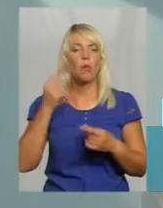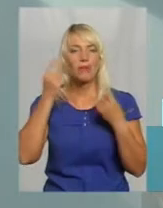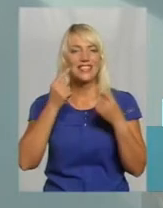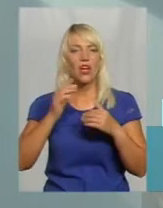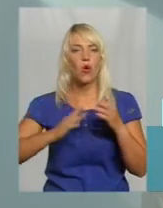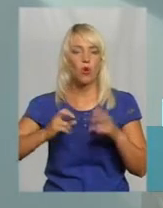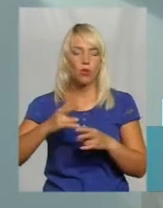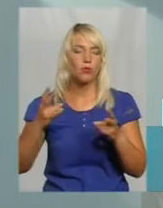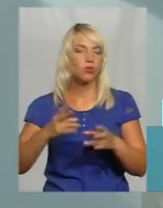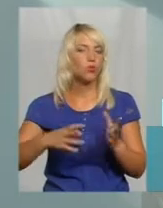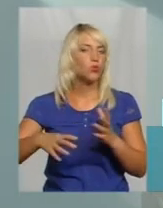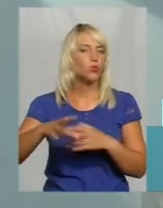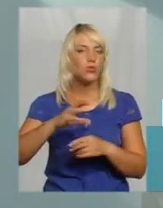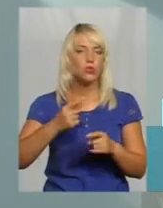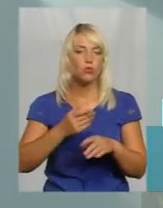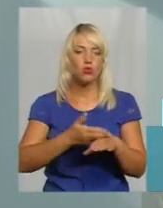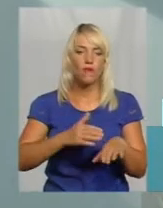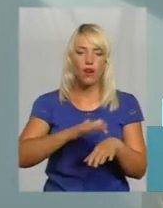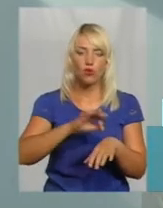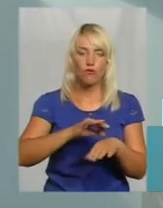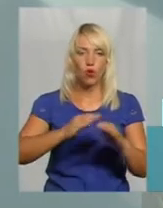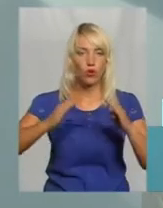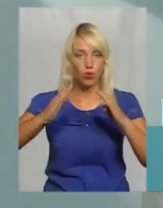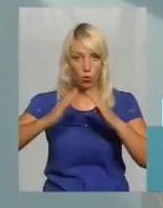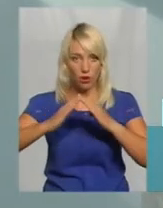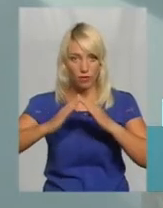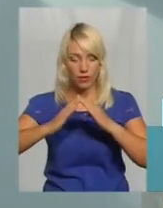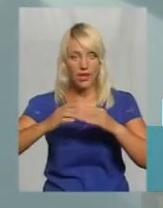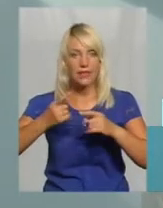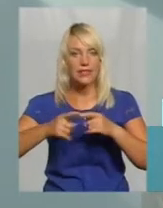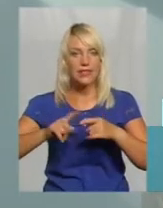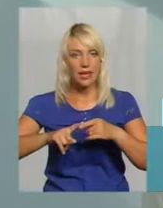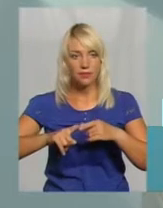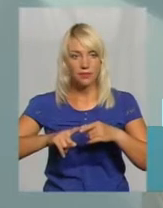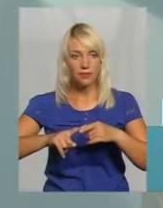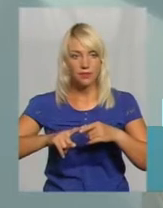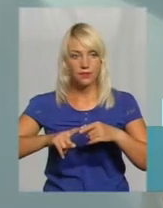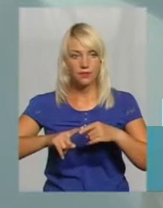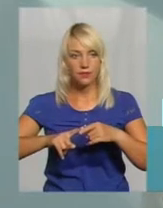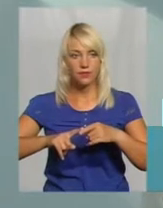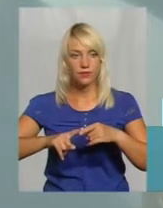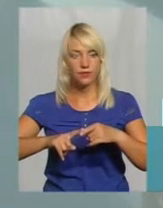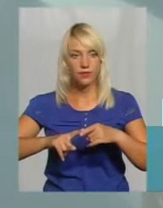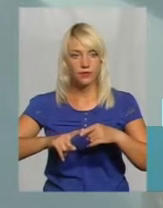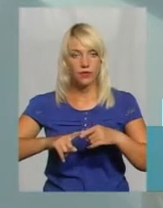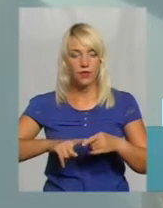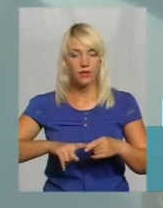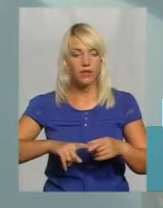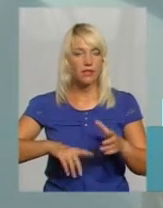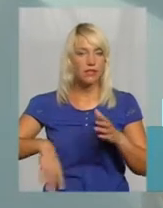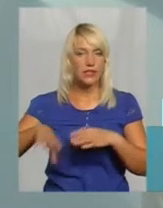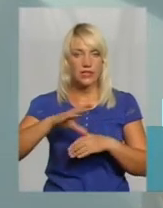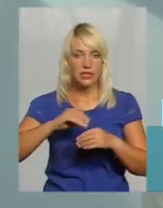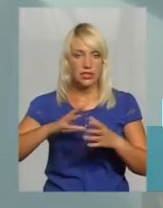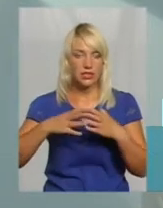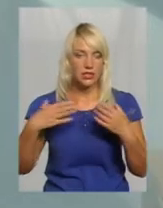всі. Тому що важко хворий вдома – це, ну, по суті, виведена з колії вся родина,